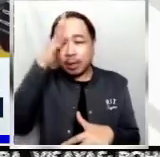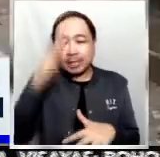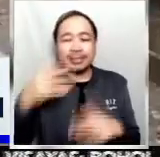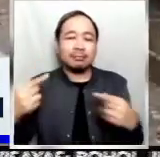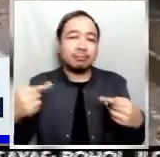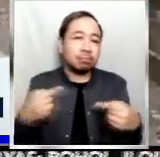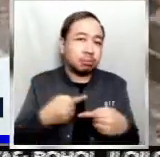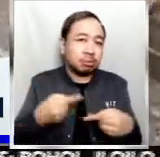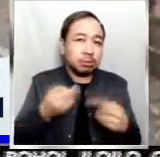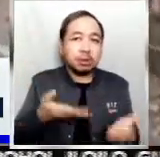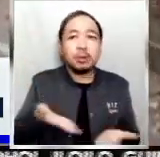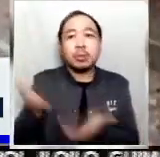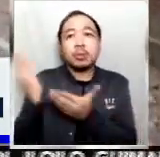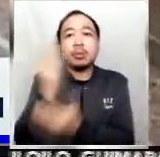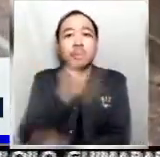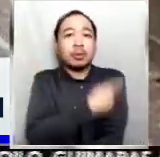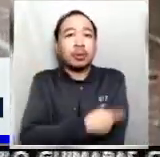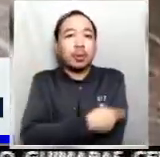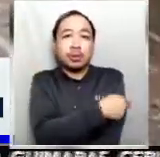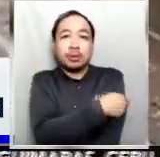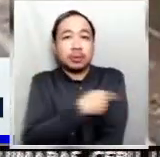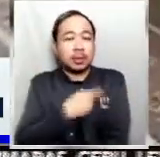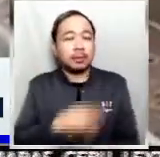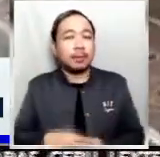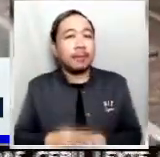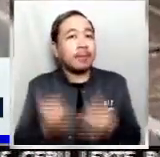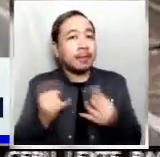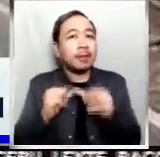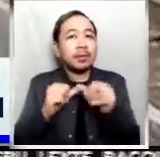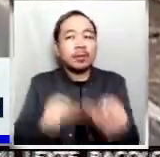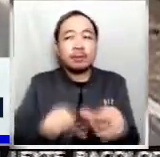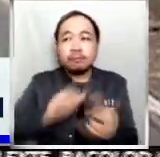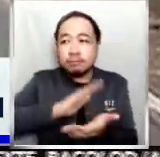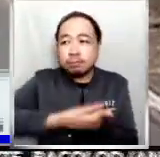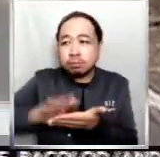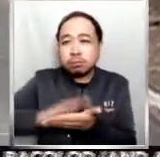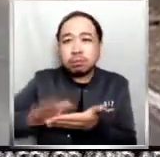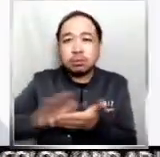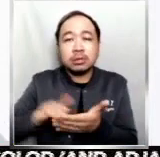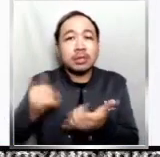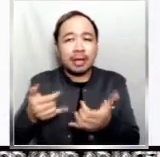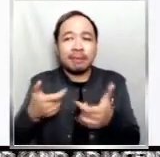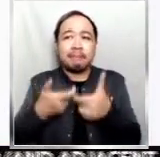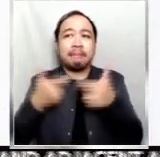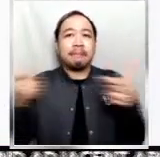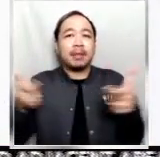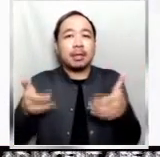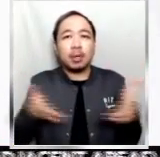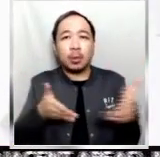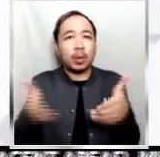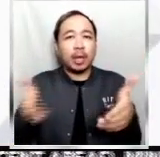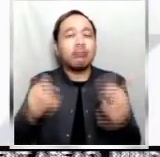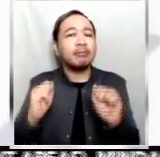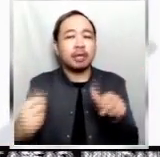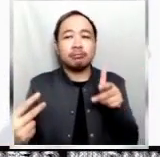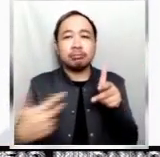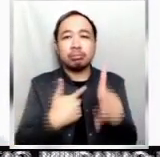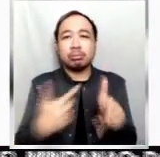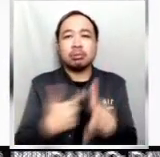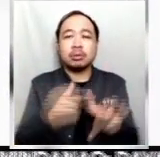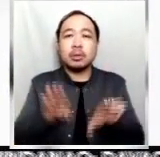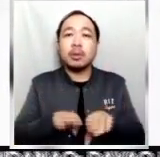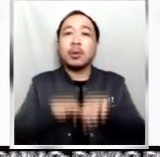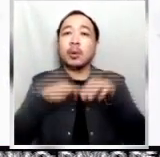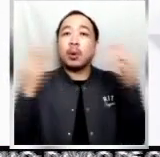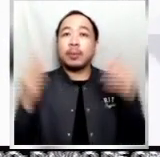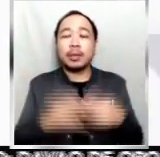General Hospital. Patuloy ang clearing operation at nadadaanan na ang malalaking kalsada. May mga na-evacuate po tayo dito sa May